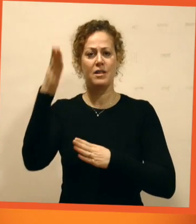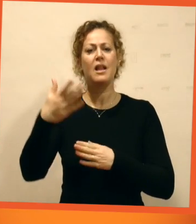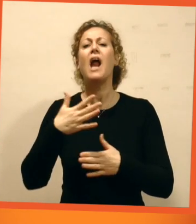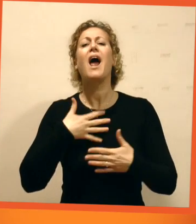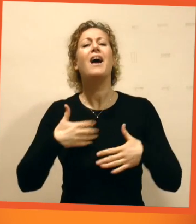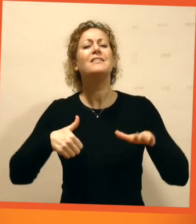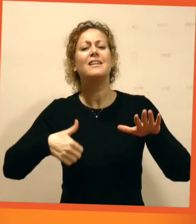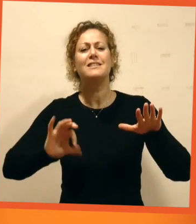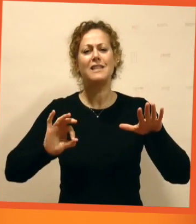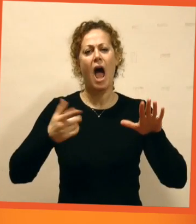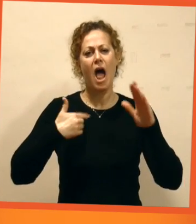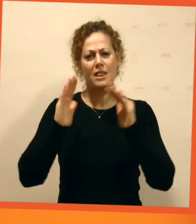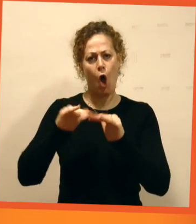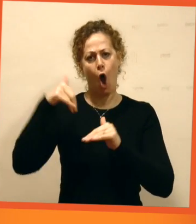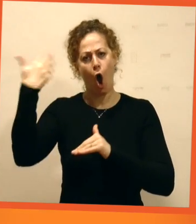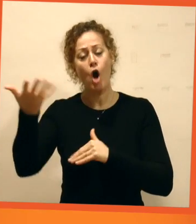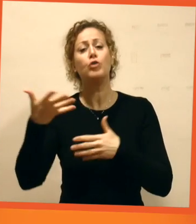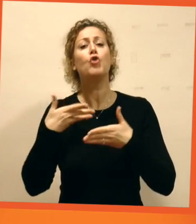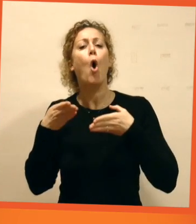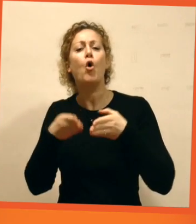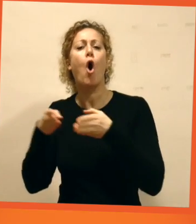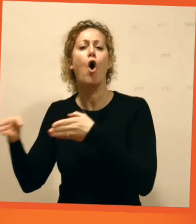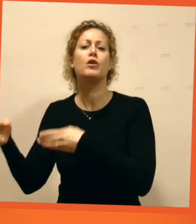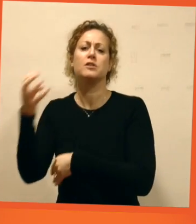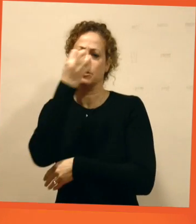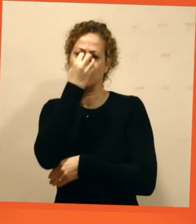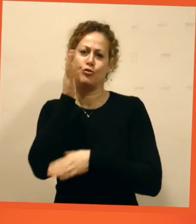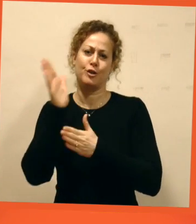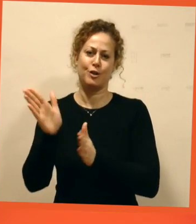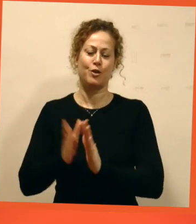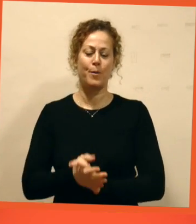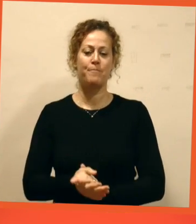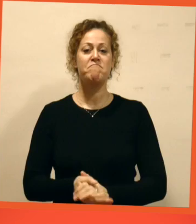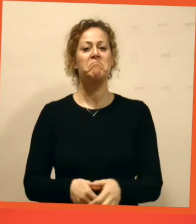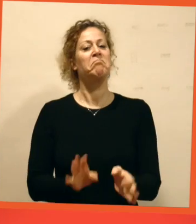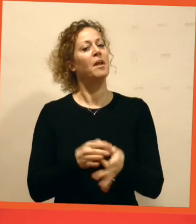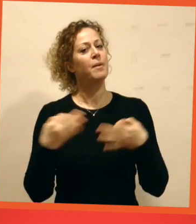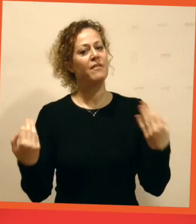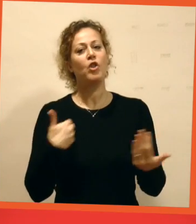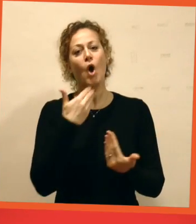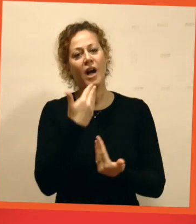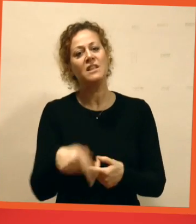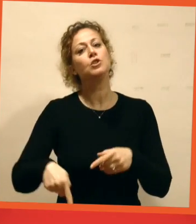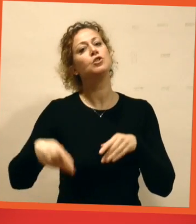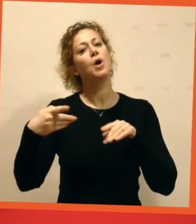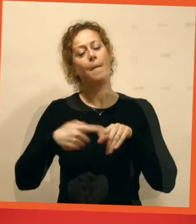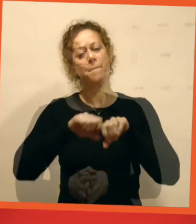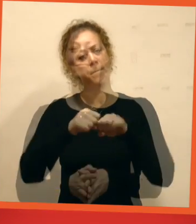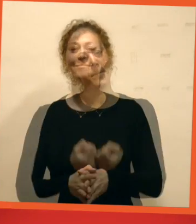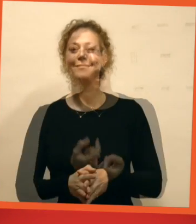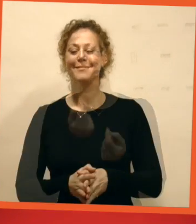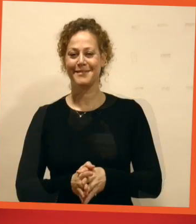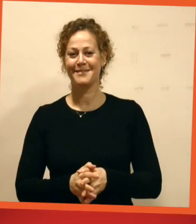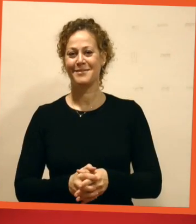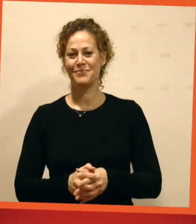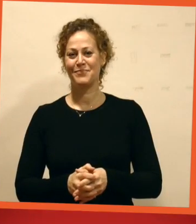corsi di circo. Perfetto. Italo, io ti ringrazio per aver aperto così la puntata. Noi andiamo in pausa musicale, ci sentiamo tra